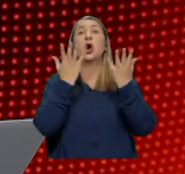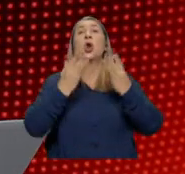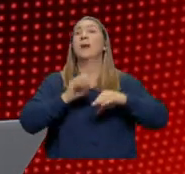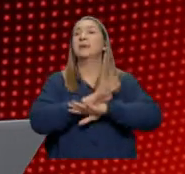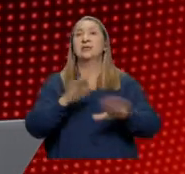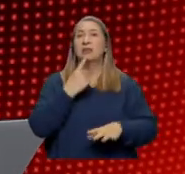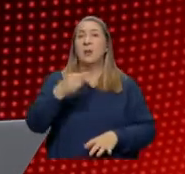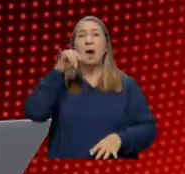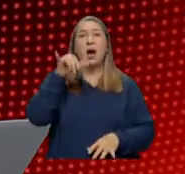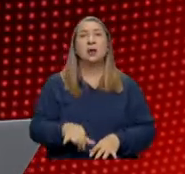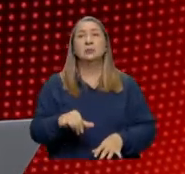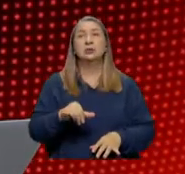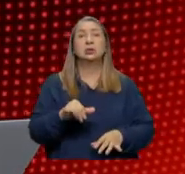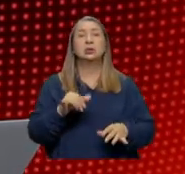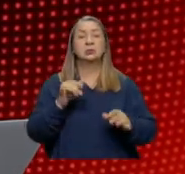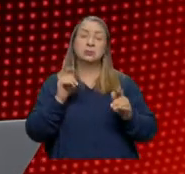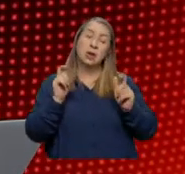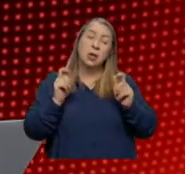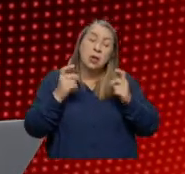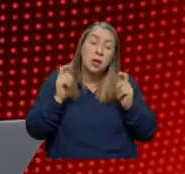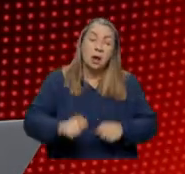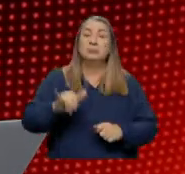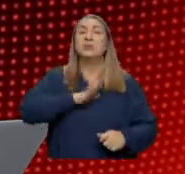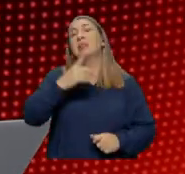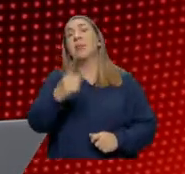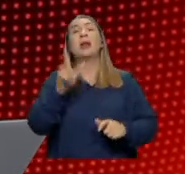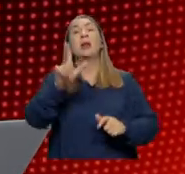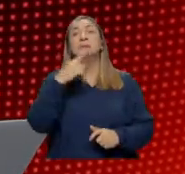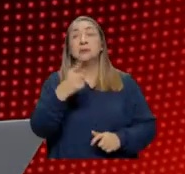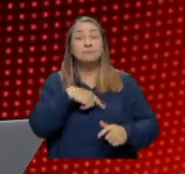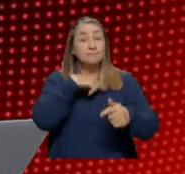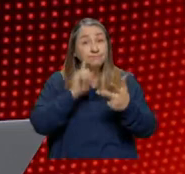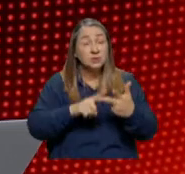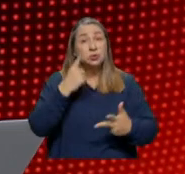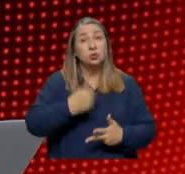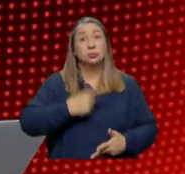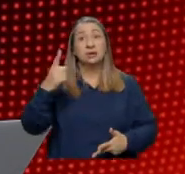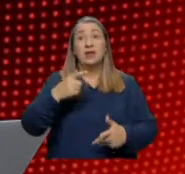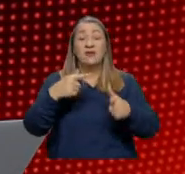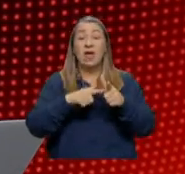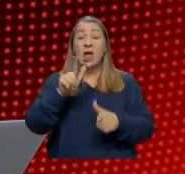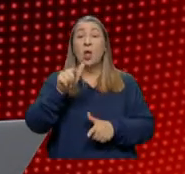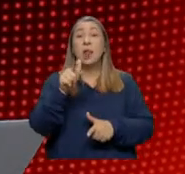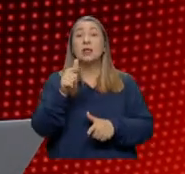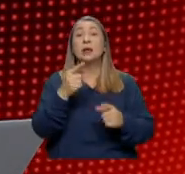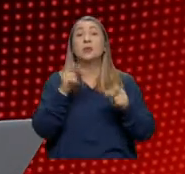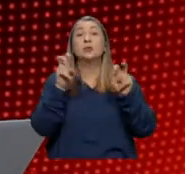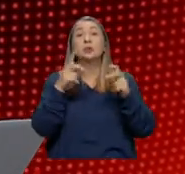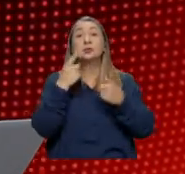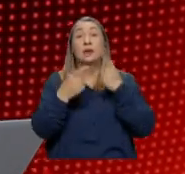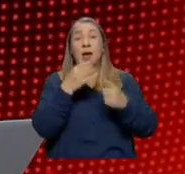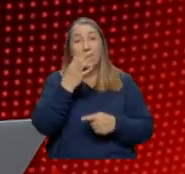çıkamazsınız deme hakkımızı kullanmalıyız dedi Bir de efendim Cumhurbaşkanı f-16 lar dan